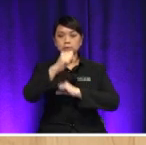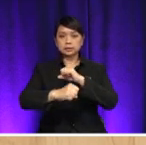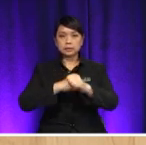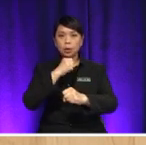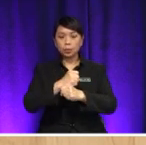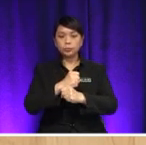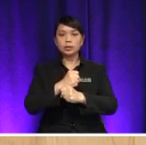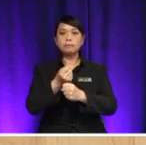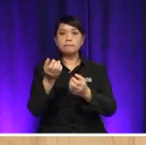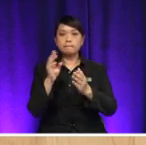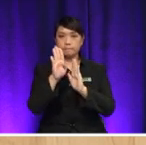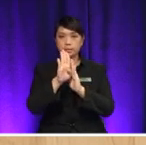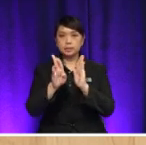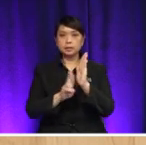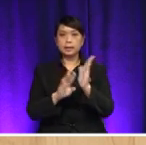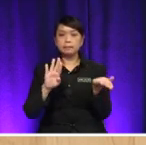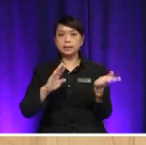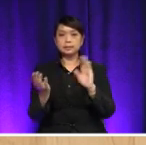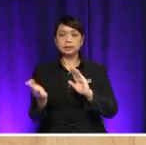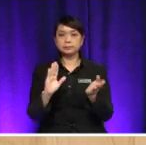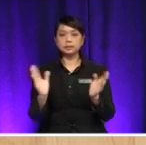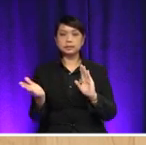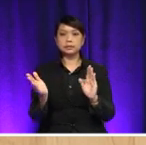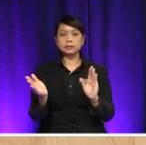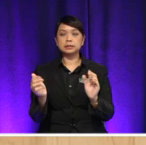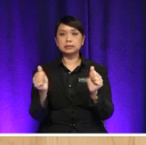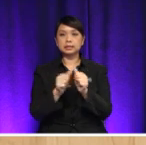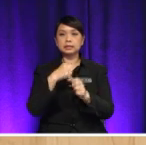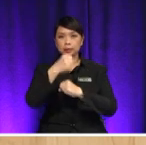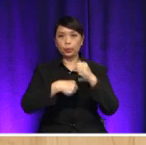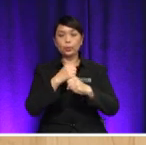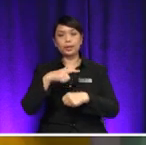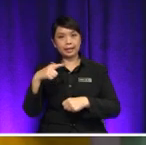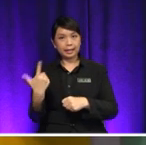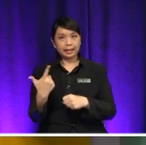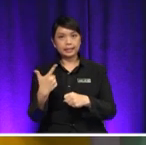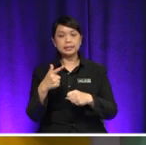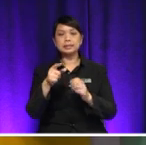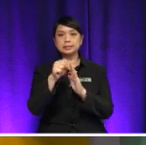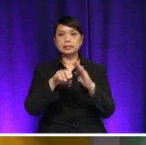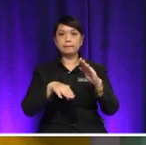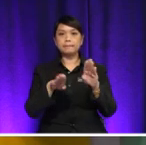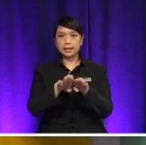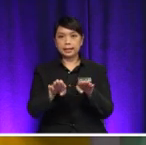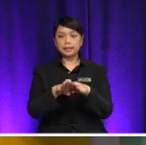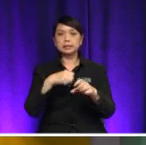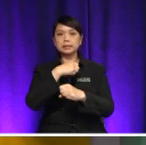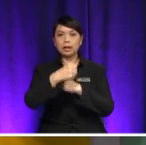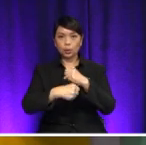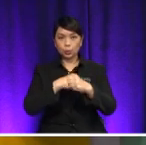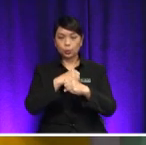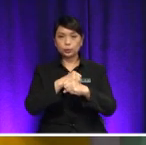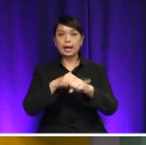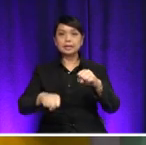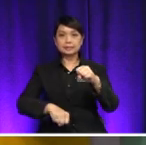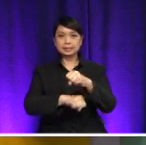berbanding dengan tahun lain sebagai tahun asas oke itu secara definisilah Apa yang dimaksudkan dengan numbuh indeks